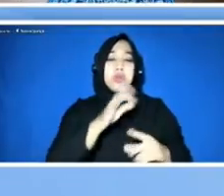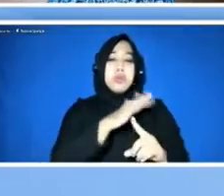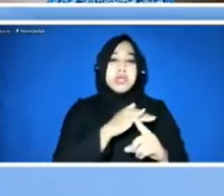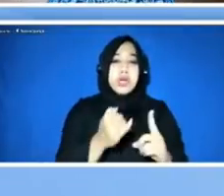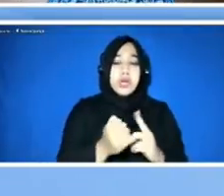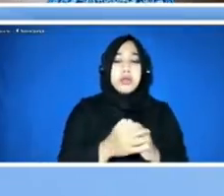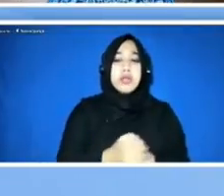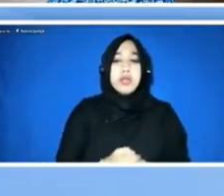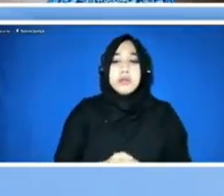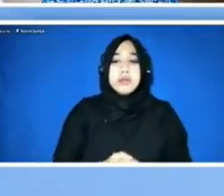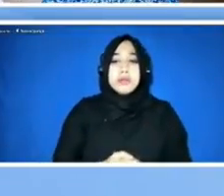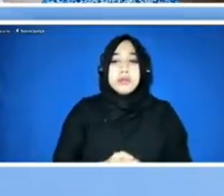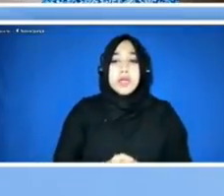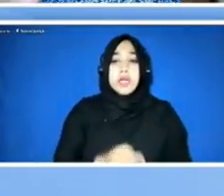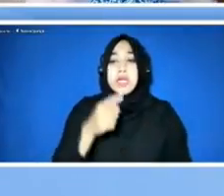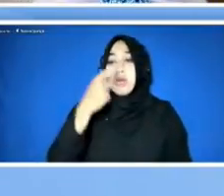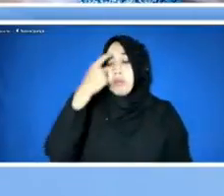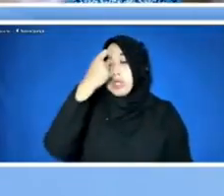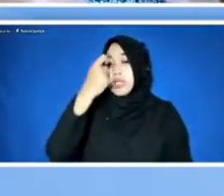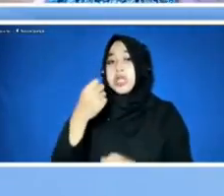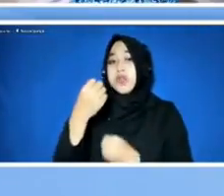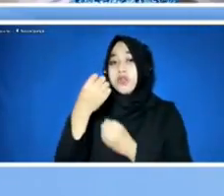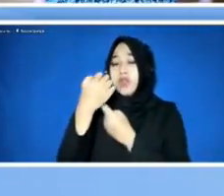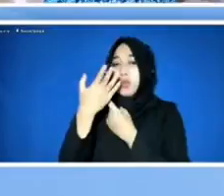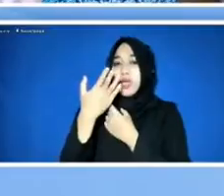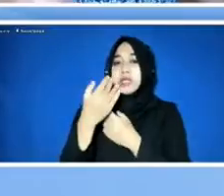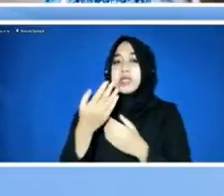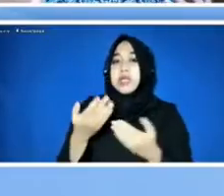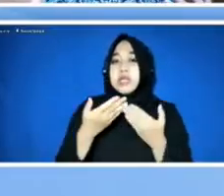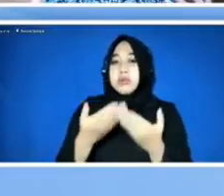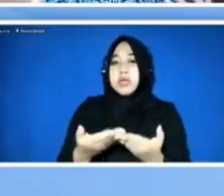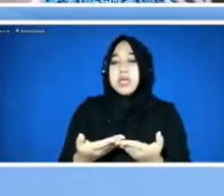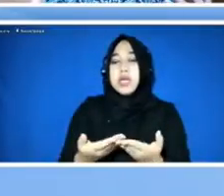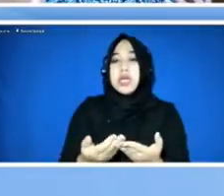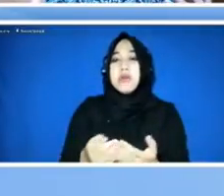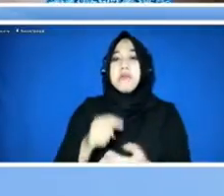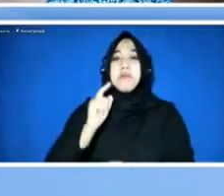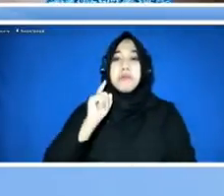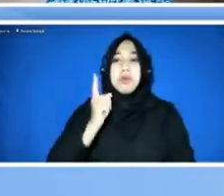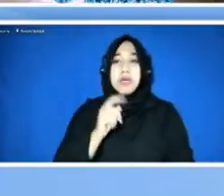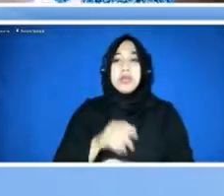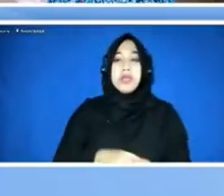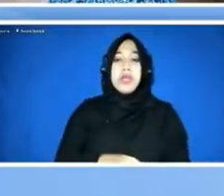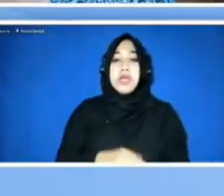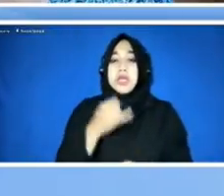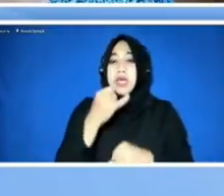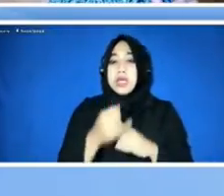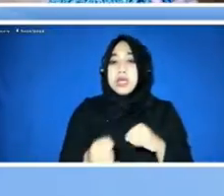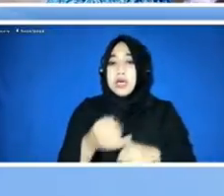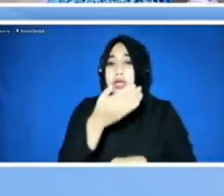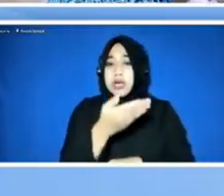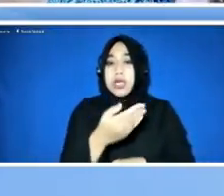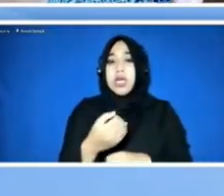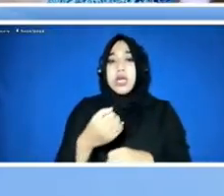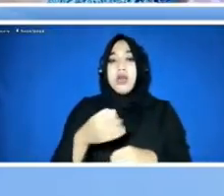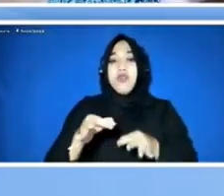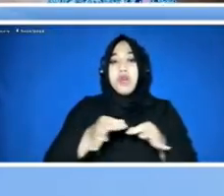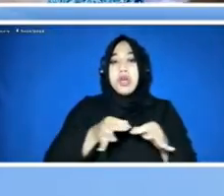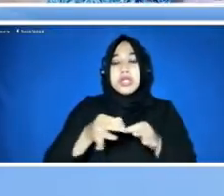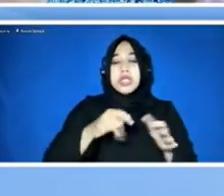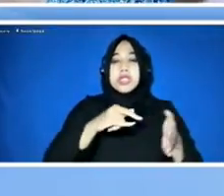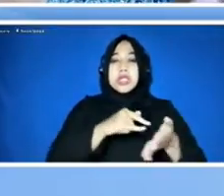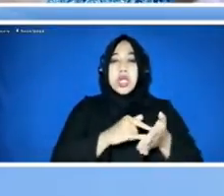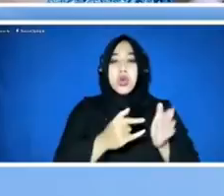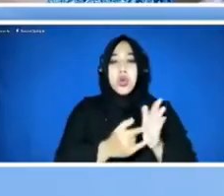karena dia percaya dengan informasi yang diberikan oleh pemerintah. Nah, terakhir adalah infrastruktur teknologi.